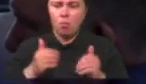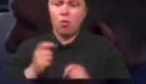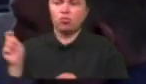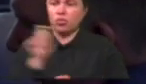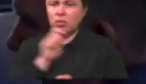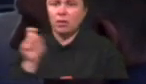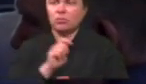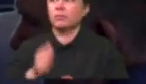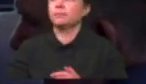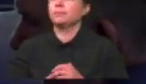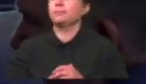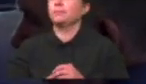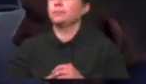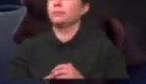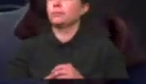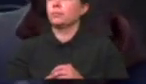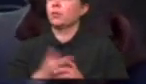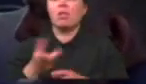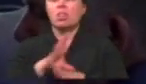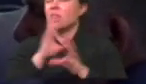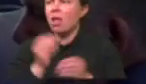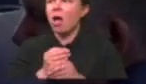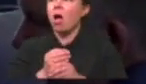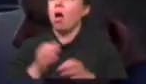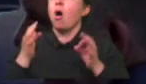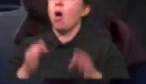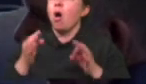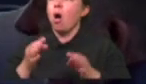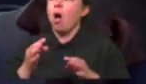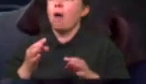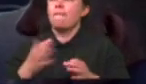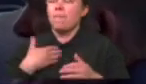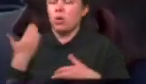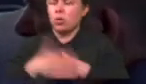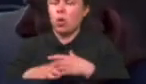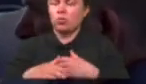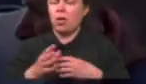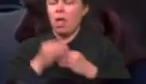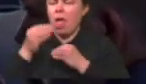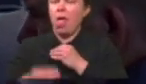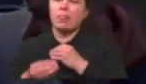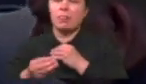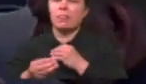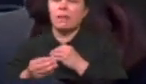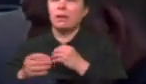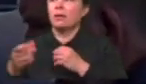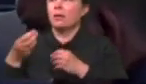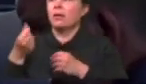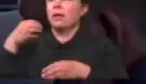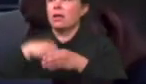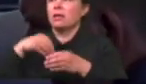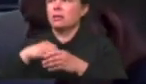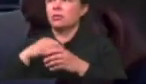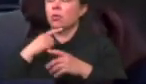do tych miejscowości docierać. To nie wszystko. No obecnie kończymy kolejny etap, jakim jest inwestycja, rozbudowa